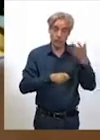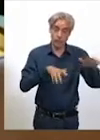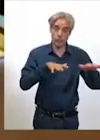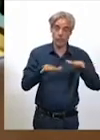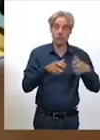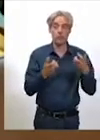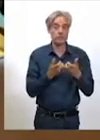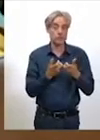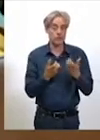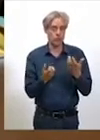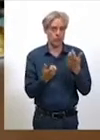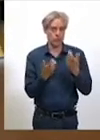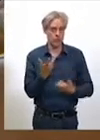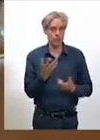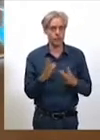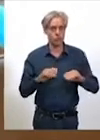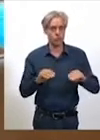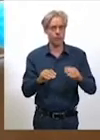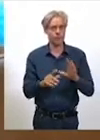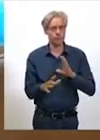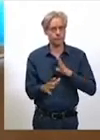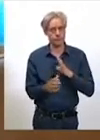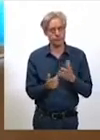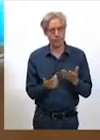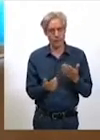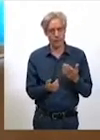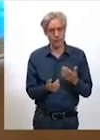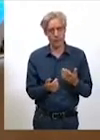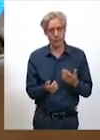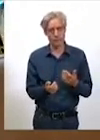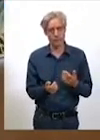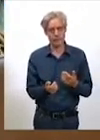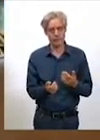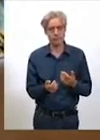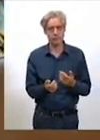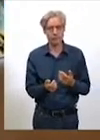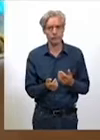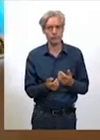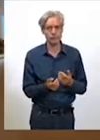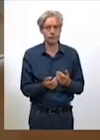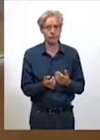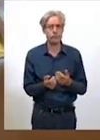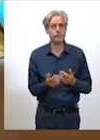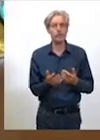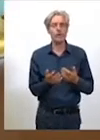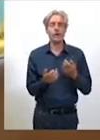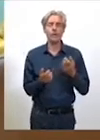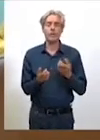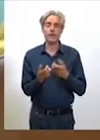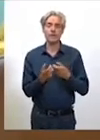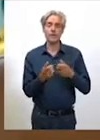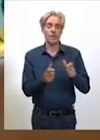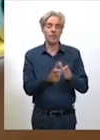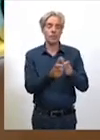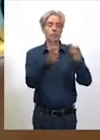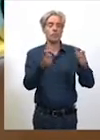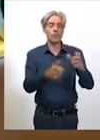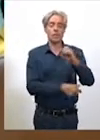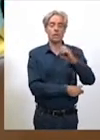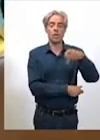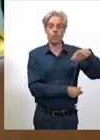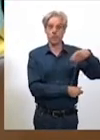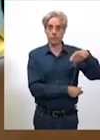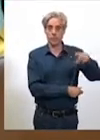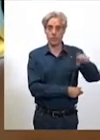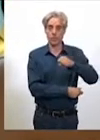Vous en avez d'autres dans la feuille de route, mais vous avez pu en prendre connaissance, qui vont être par exemple de développer le recours aux sociétés coopératives d'intérêt collectif. On